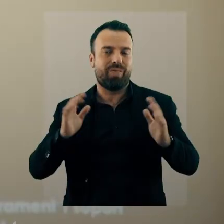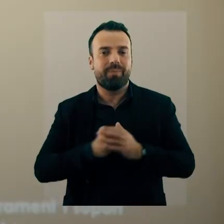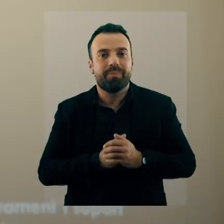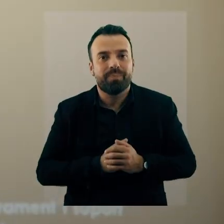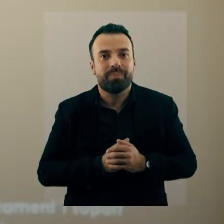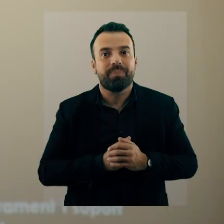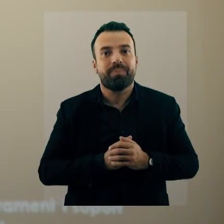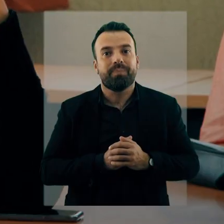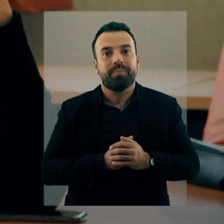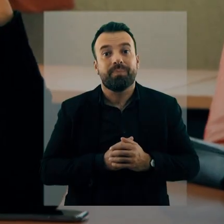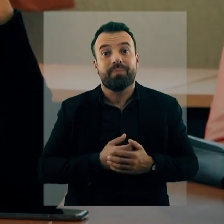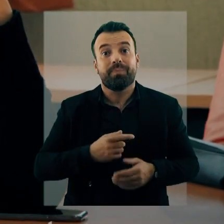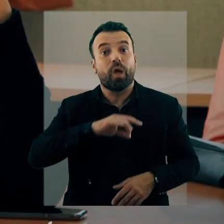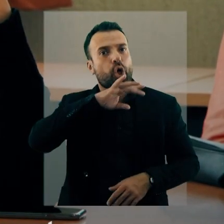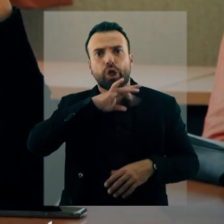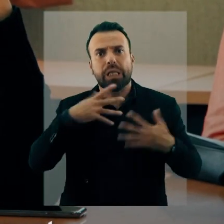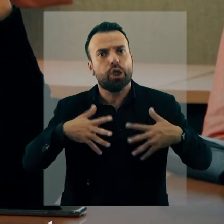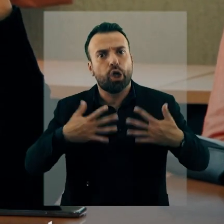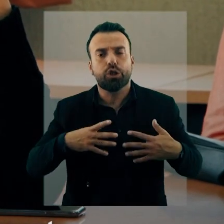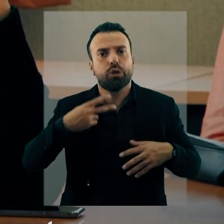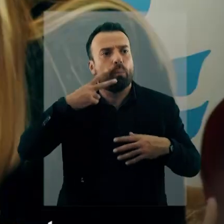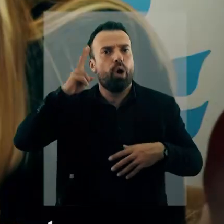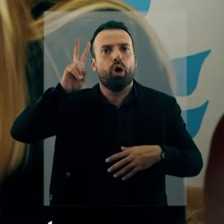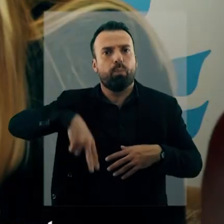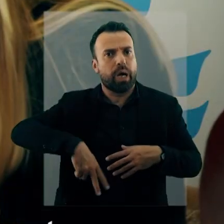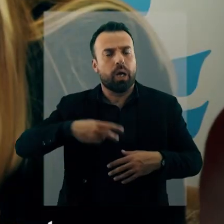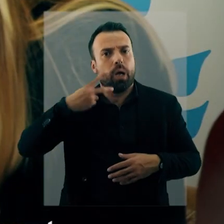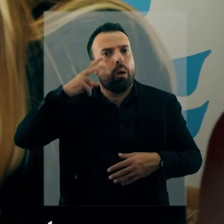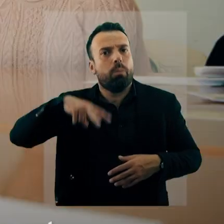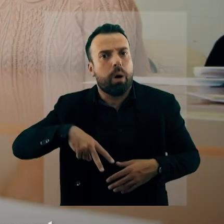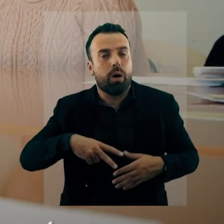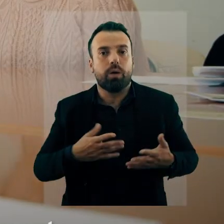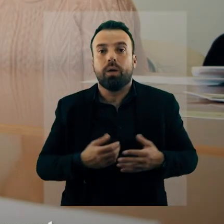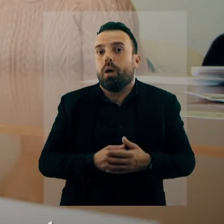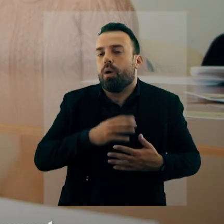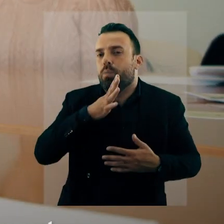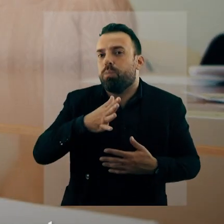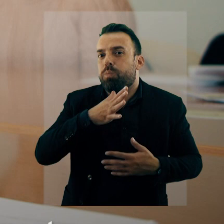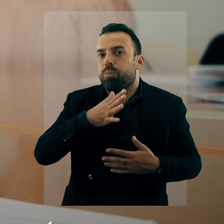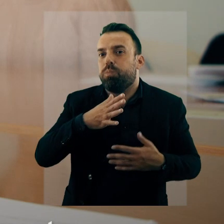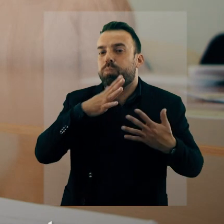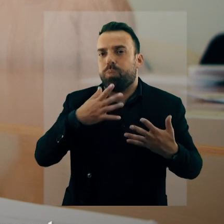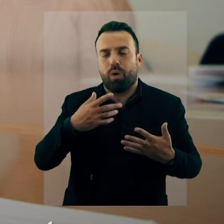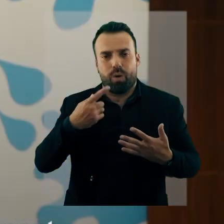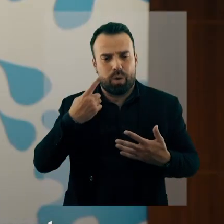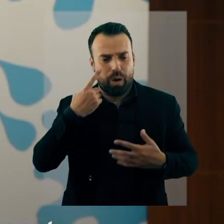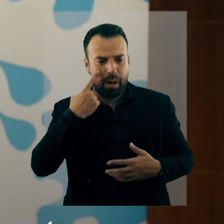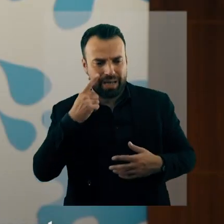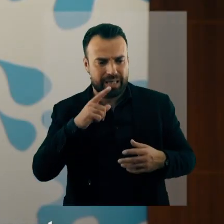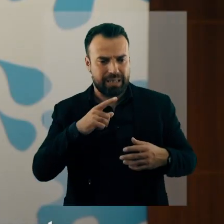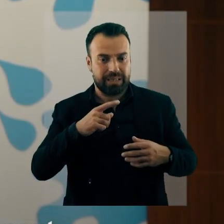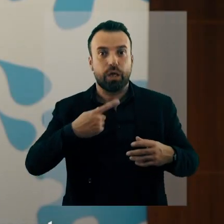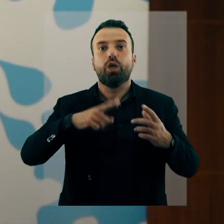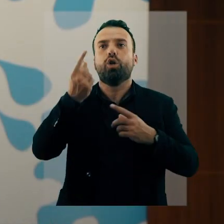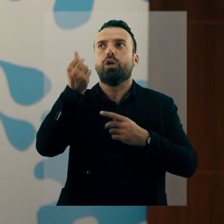que vos comentava abans. Nosaltres premi vam estar molt contents. Vam estar molt contents per reconeixement, evidentment, però per altra part, quan també